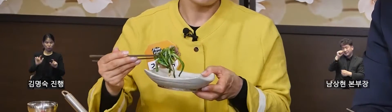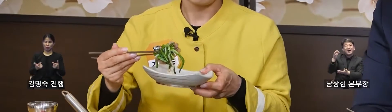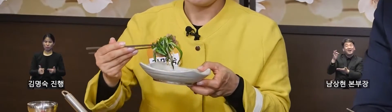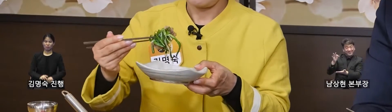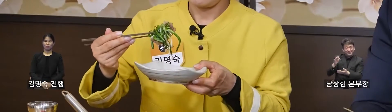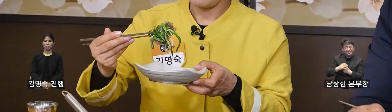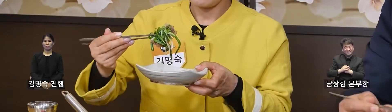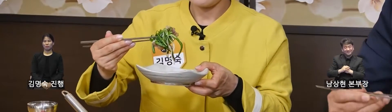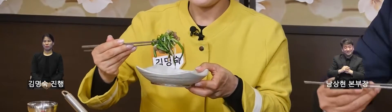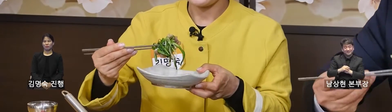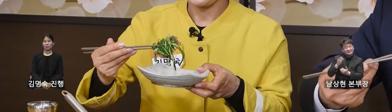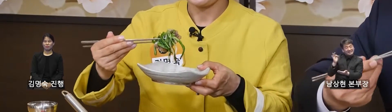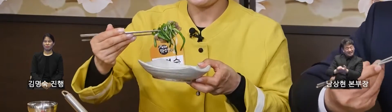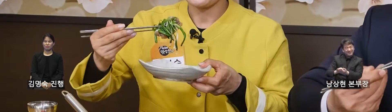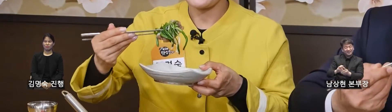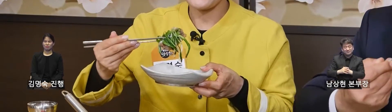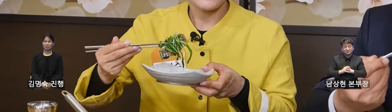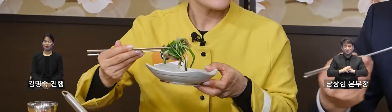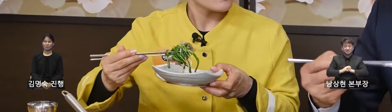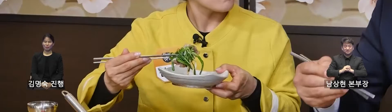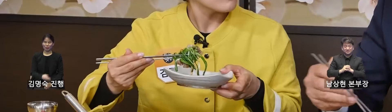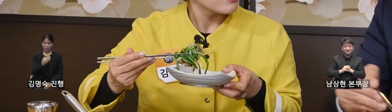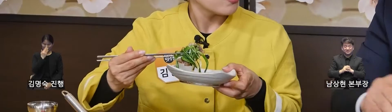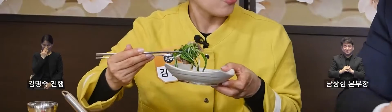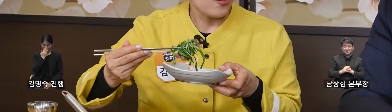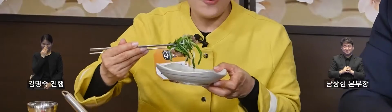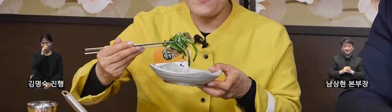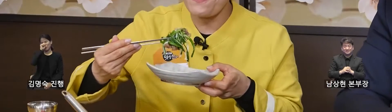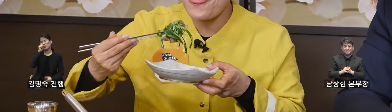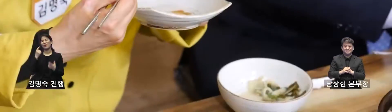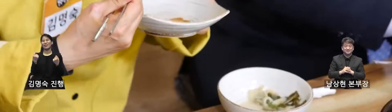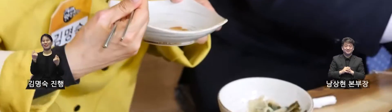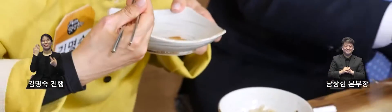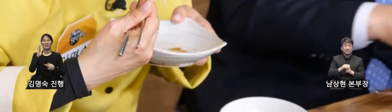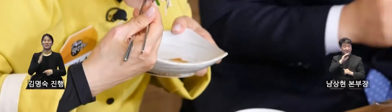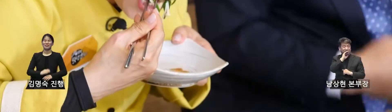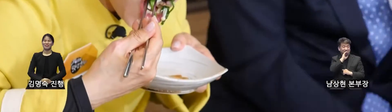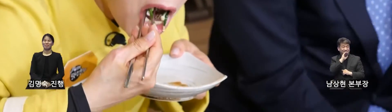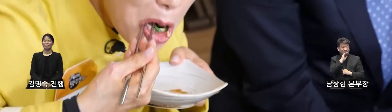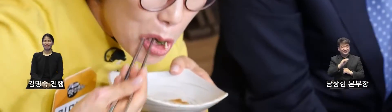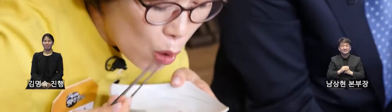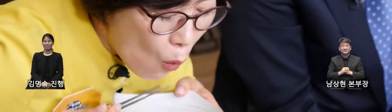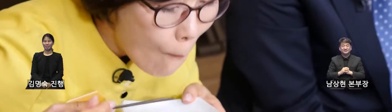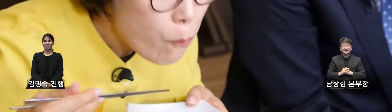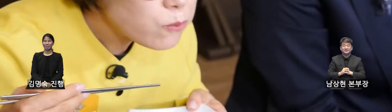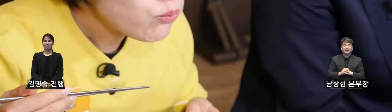네. 그래서 착한 게 좋거든요. 그럼요.